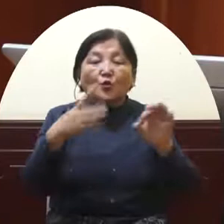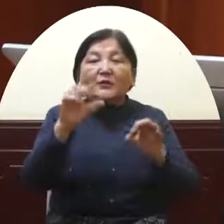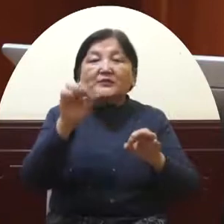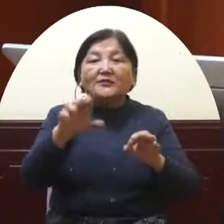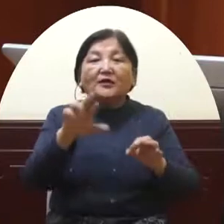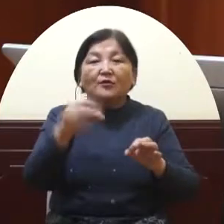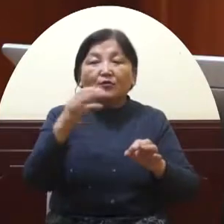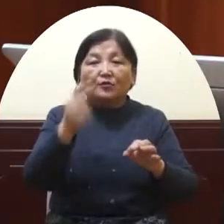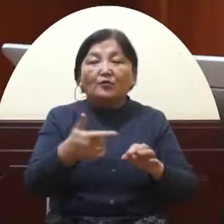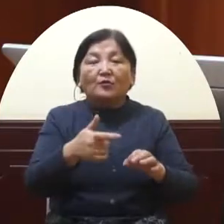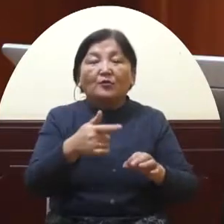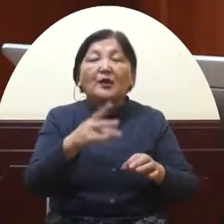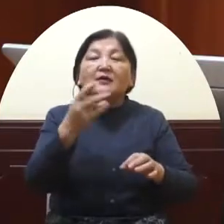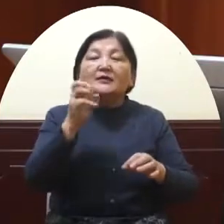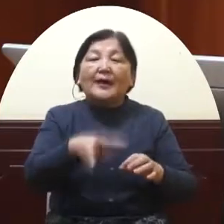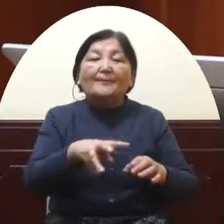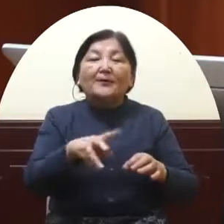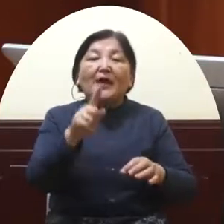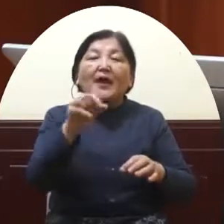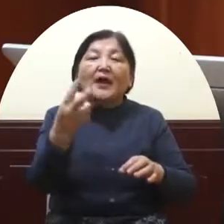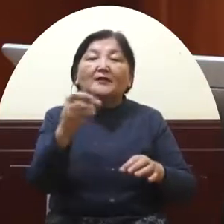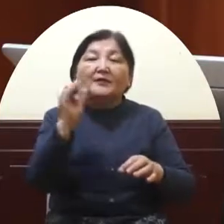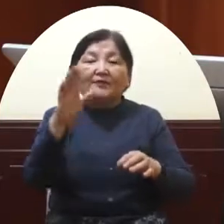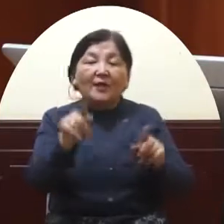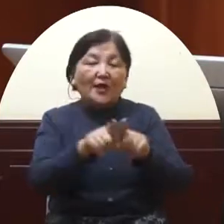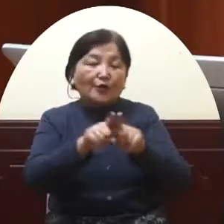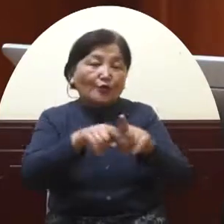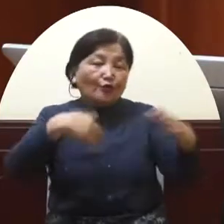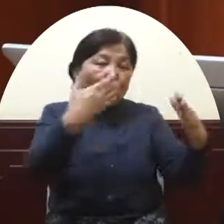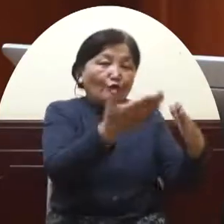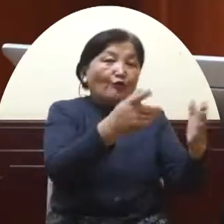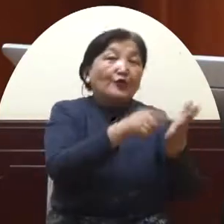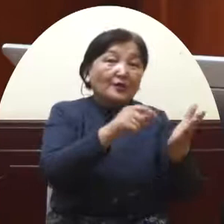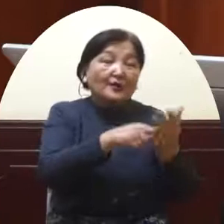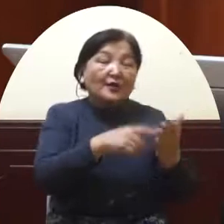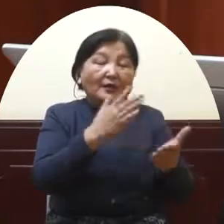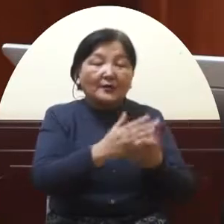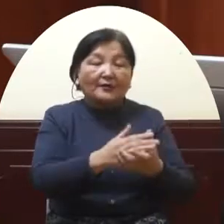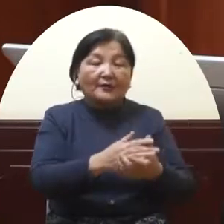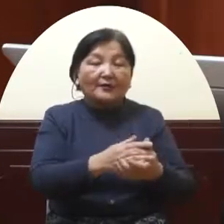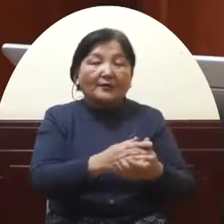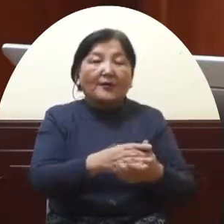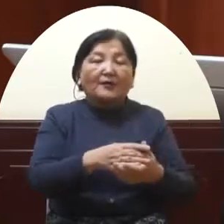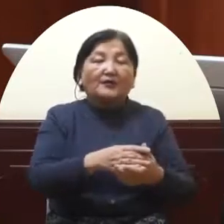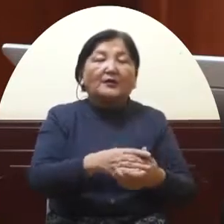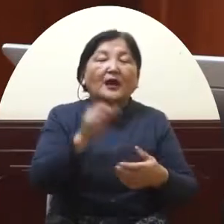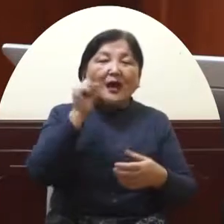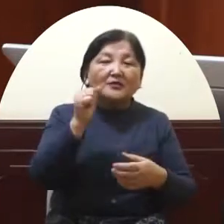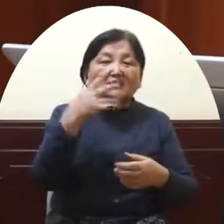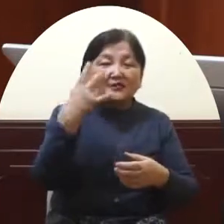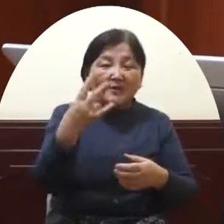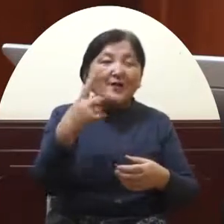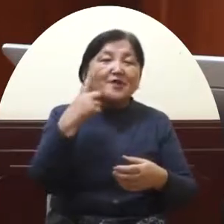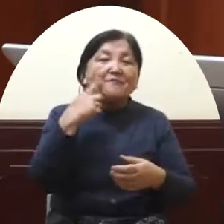сая төгрөг өгөх ёстой. Гэтэ бид нар бол бас эмэгтэйчүүдэд гендер мэдрэмжтэй нам гэж хэлээд байгаа болтой юм шиг байгаа юм. Эмэгтэйчүүдэд бид нар